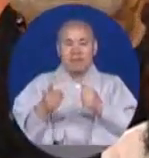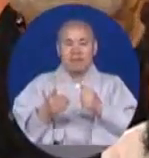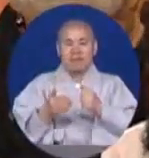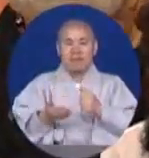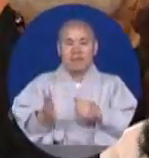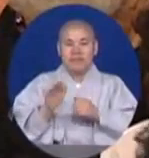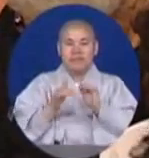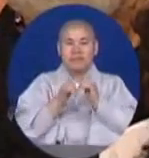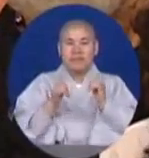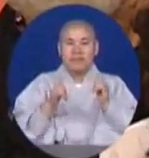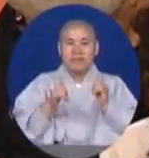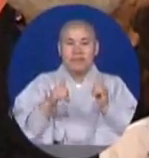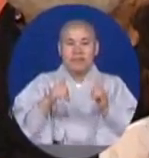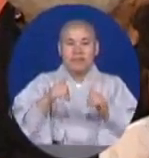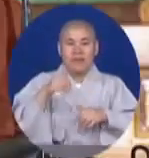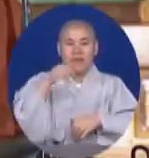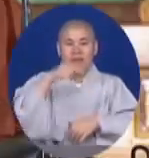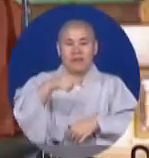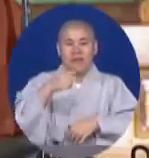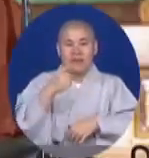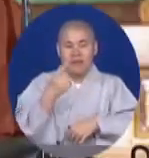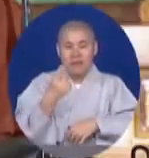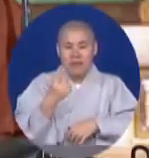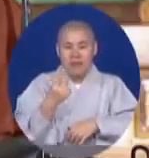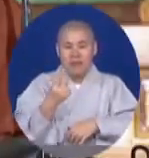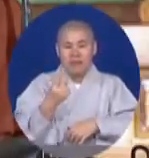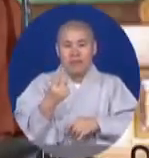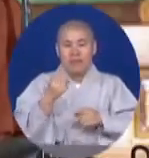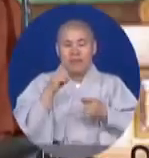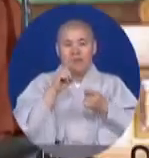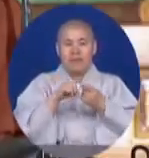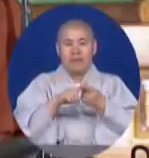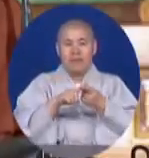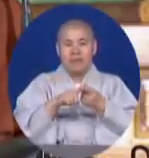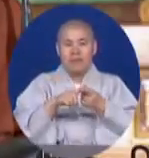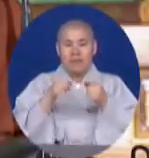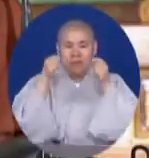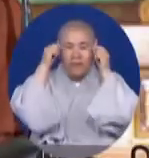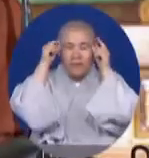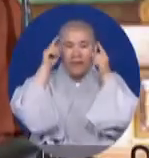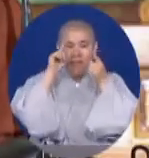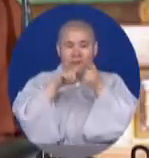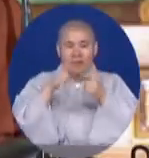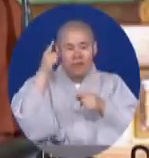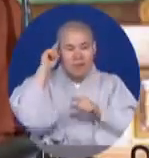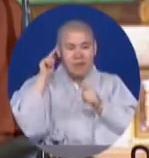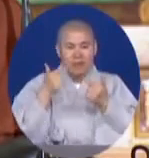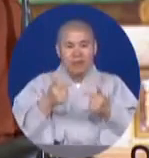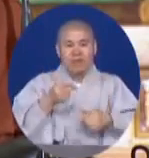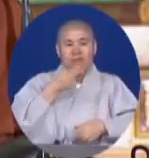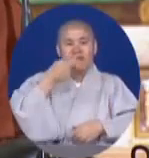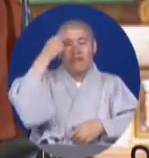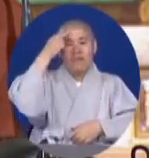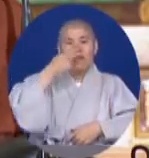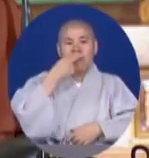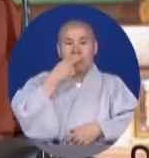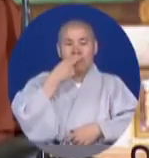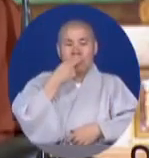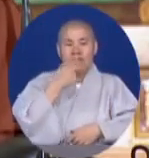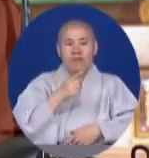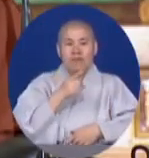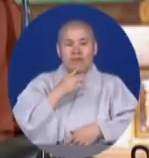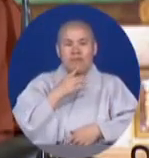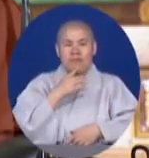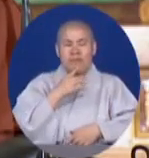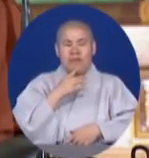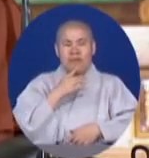근데 사람들은 그 도 있는 건 전혀 상관도 안 하고 꼭 이 담배 피고 술 마신다고 이것만 비난했어요.